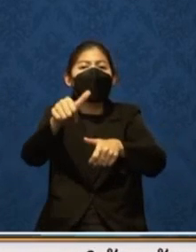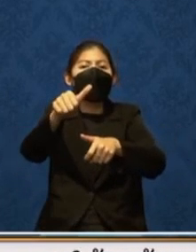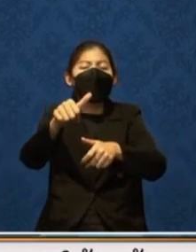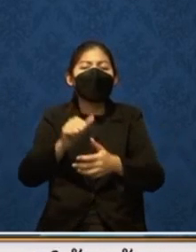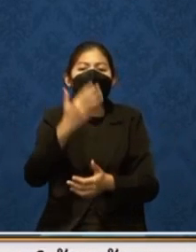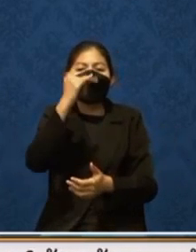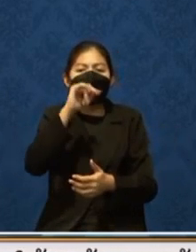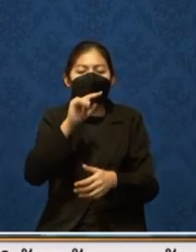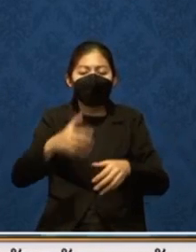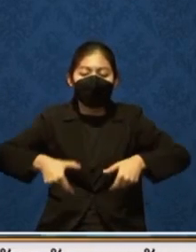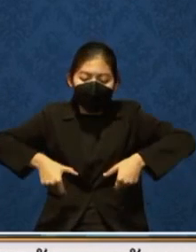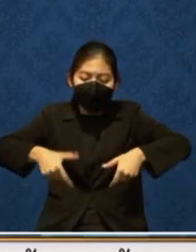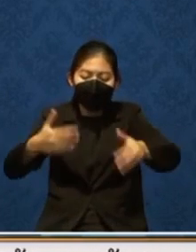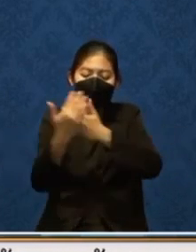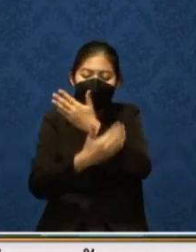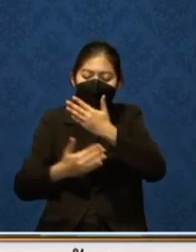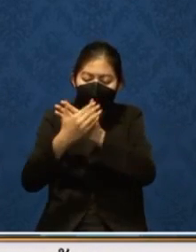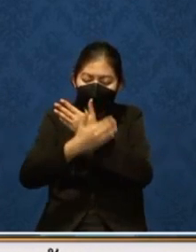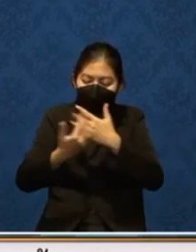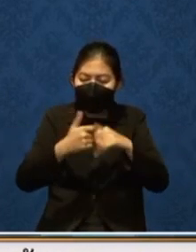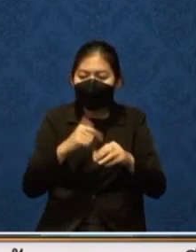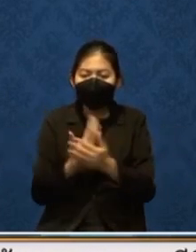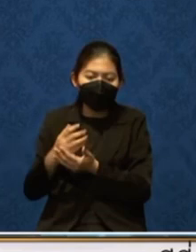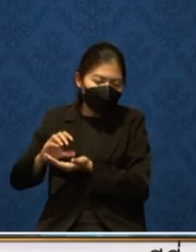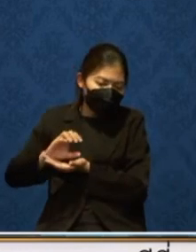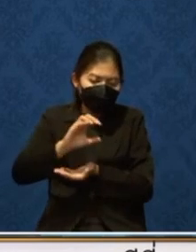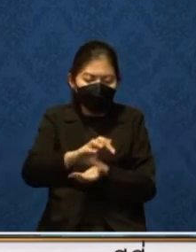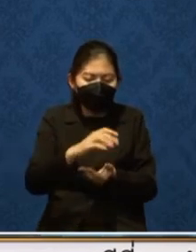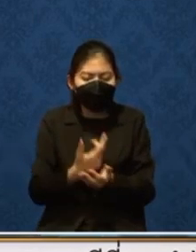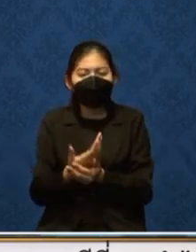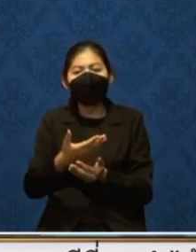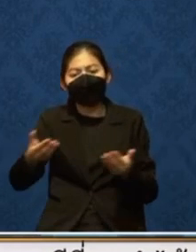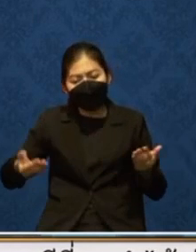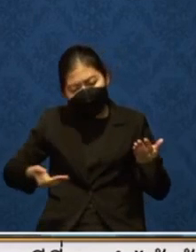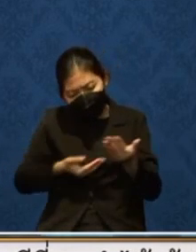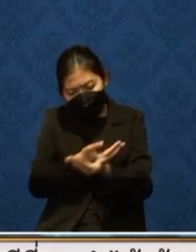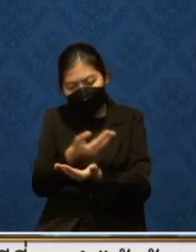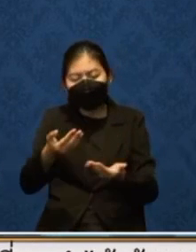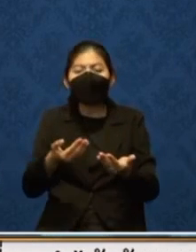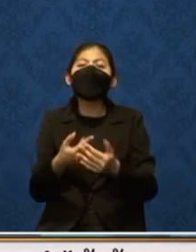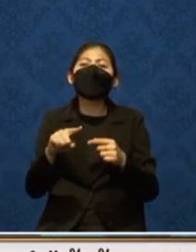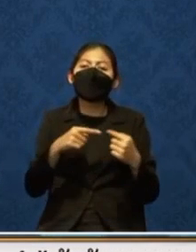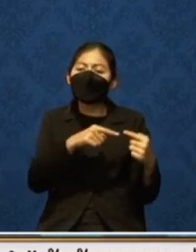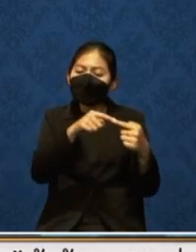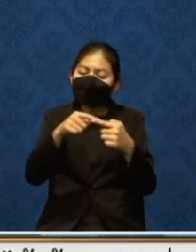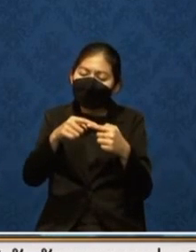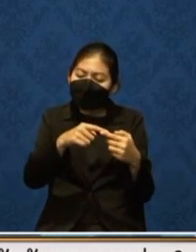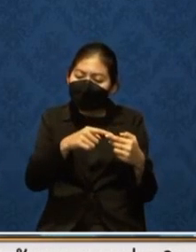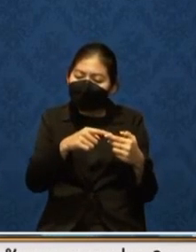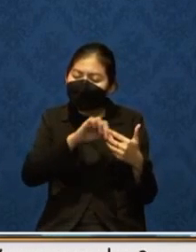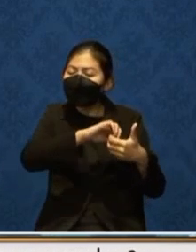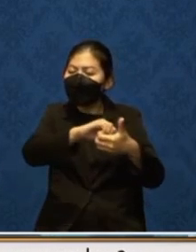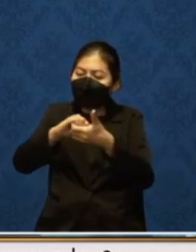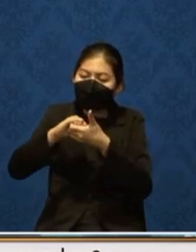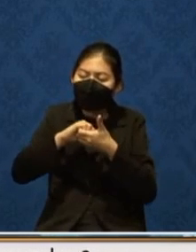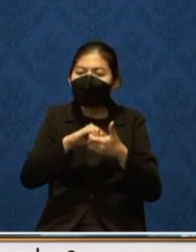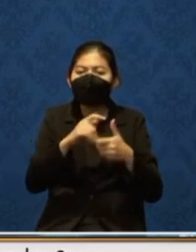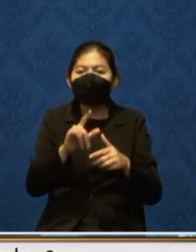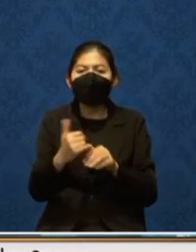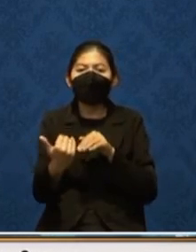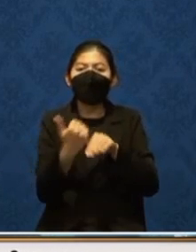เพรเอรไทคู่เปนหักก็ต้องลงทุนไปกบศูยเปนทายสินค้าการเชอมต่อเพื่อให้ไดใช้ประโยชน์ของรถไฟมากขึ้น